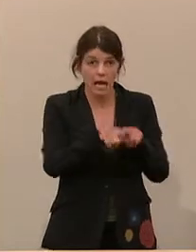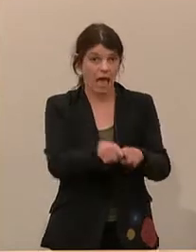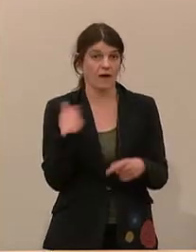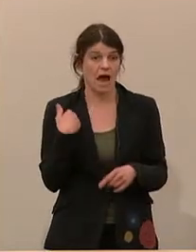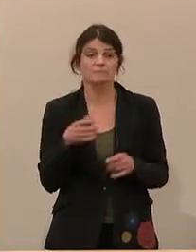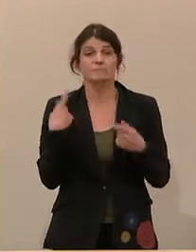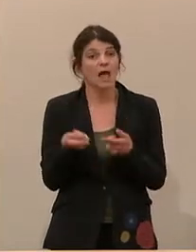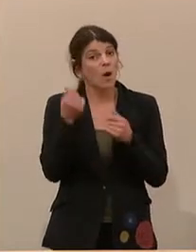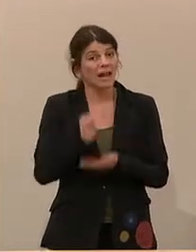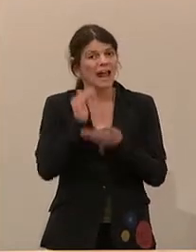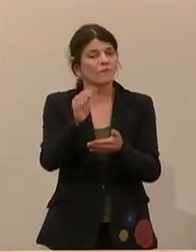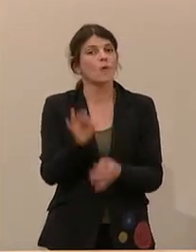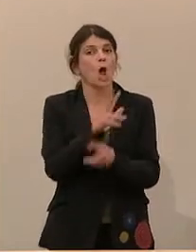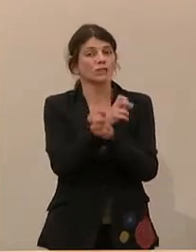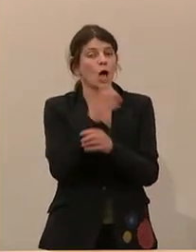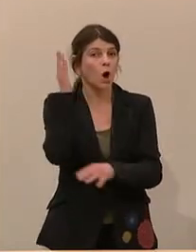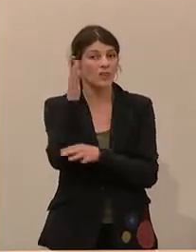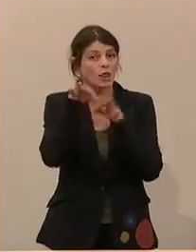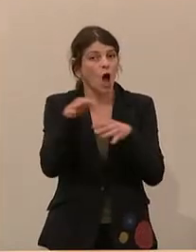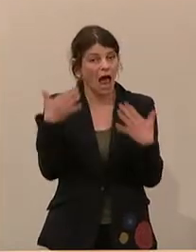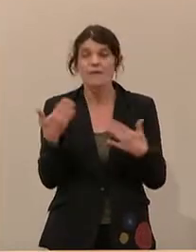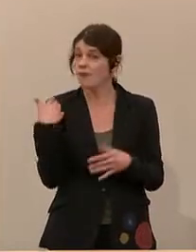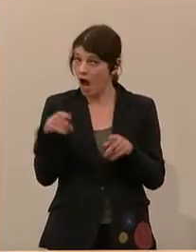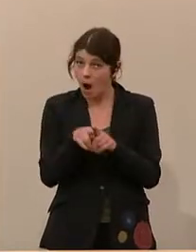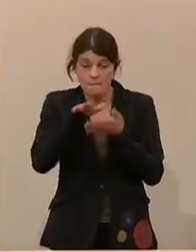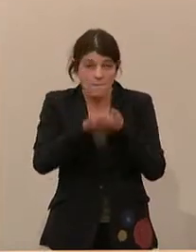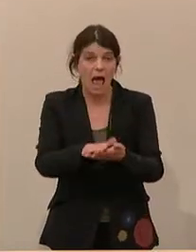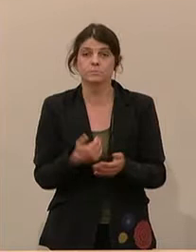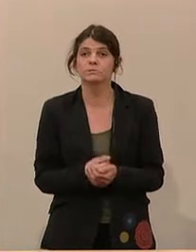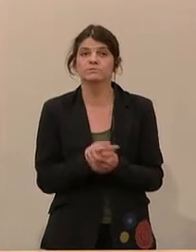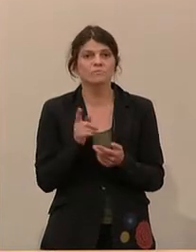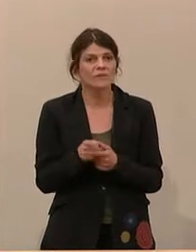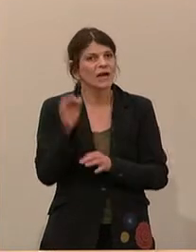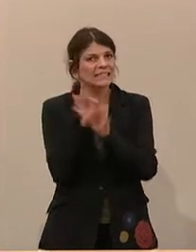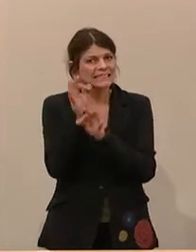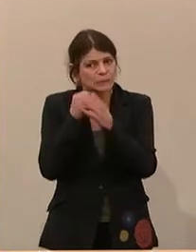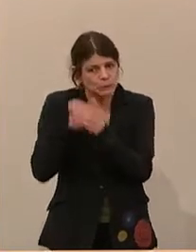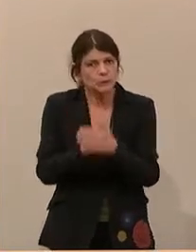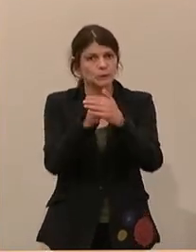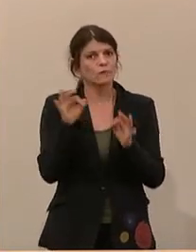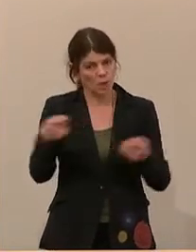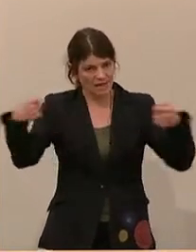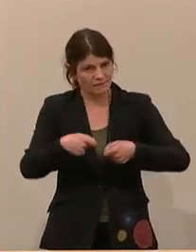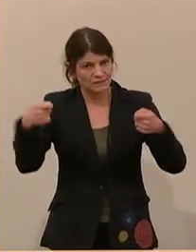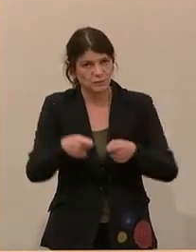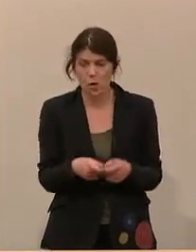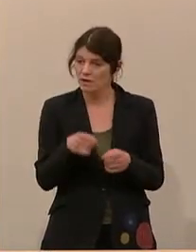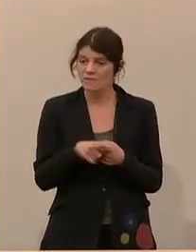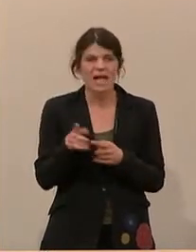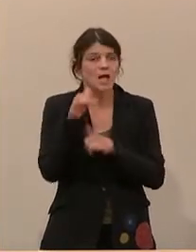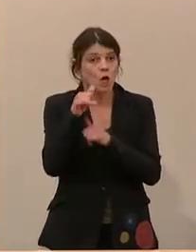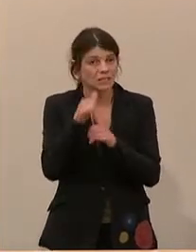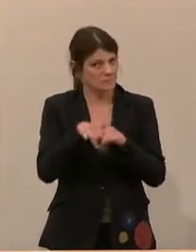die österreichische Hoteltreuhand auch aufrechterhalten. Für die Zinsstützung für die Investitionen, die über die